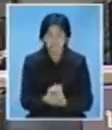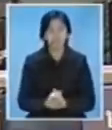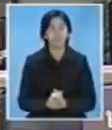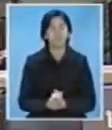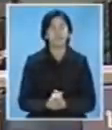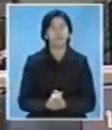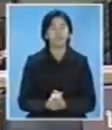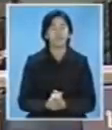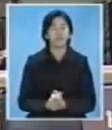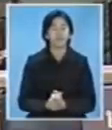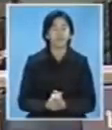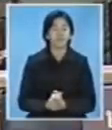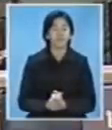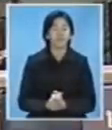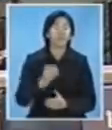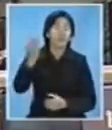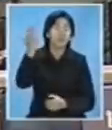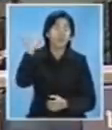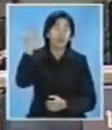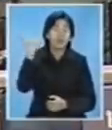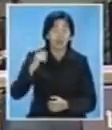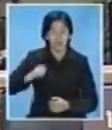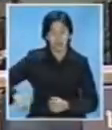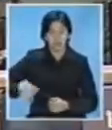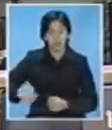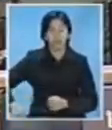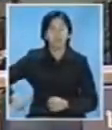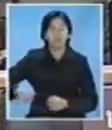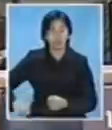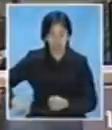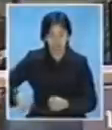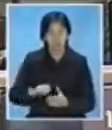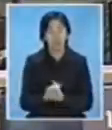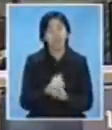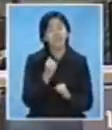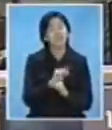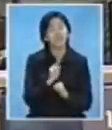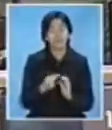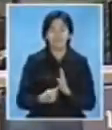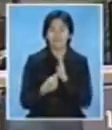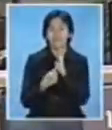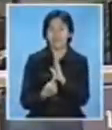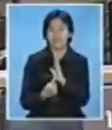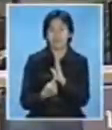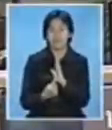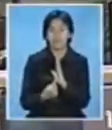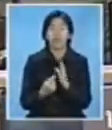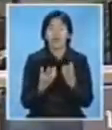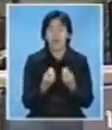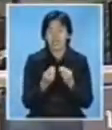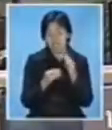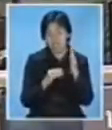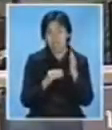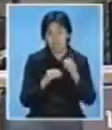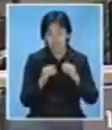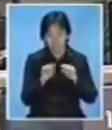เท่าที่ผ่านมานะคะทางฝ่ายกัมพูชาก็เริ่มด้วยการเสนอว่าให้พื้นที่ด้านล่าง